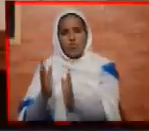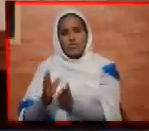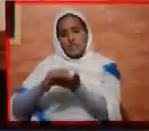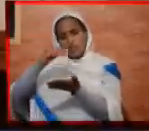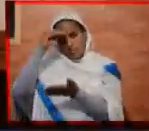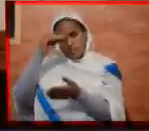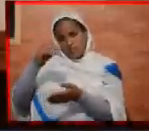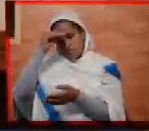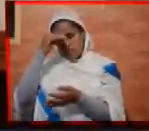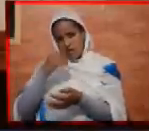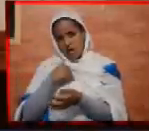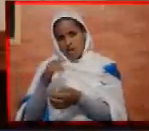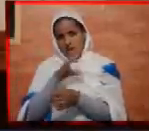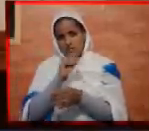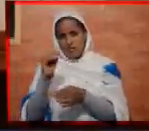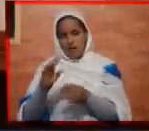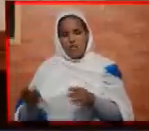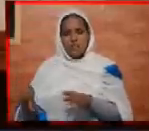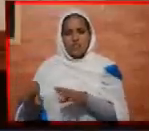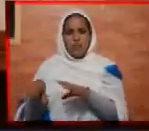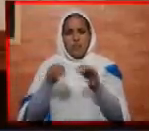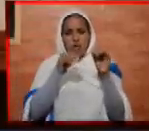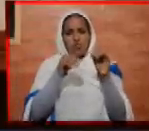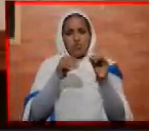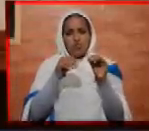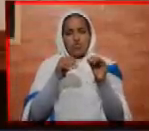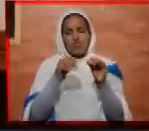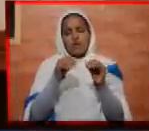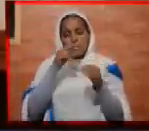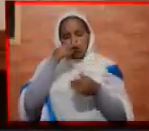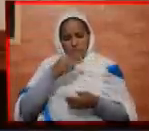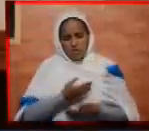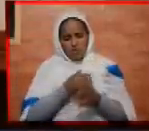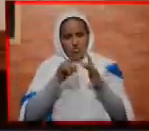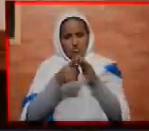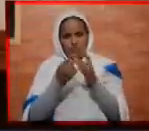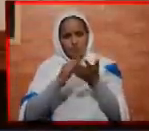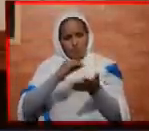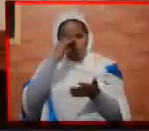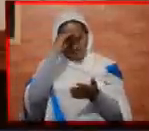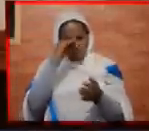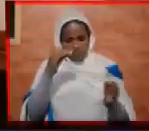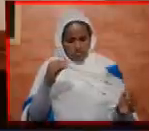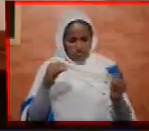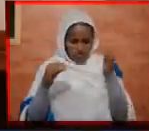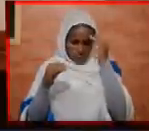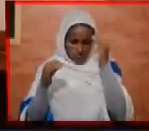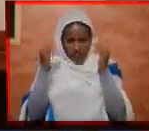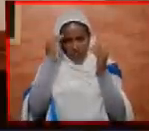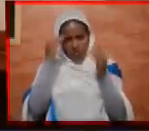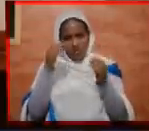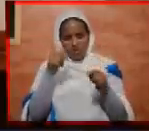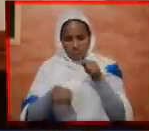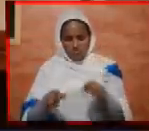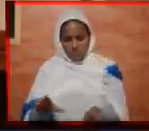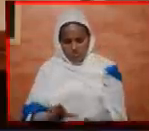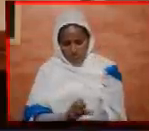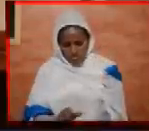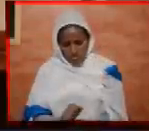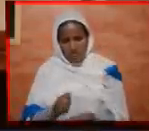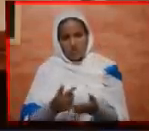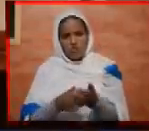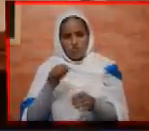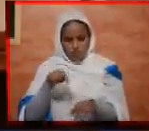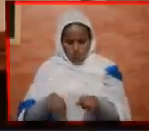ያድጋል። በትትና ሰው በማክበር ነው ጊዜውን የሚያሳልፈው።